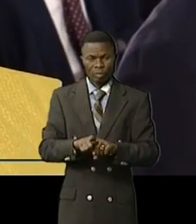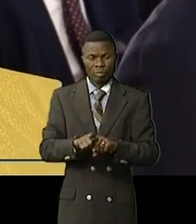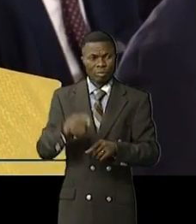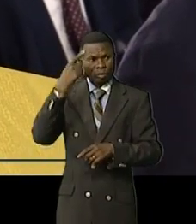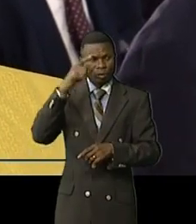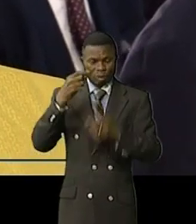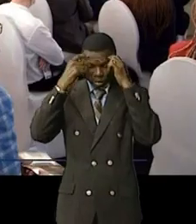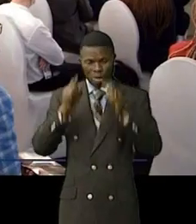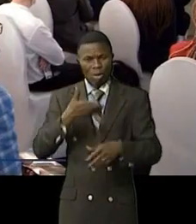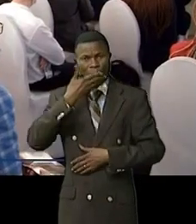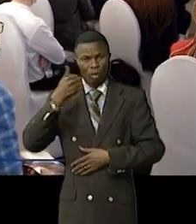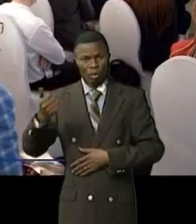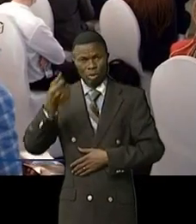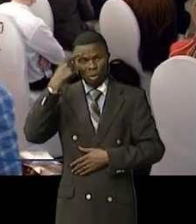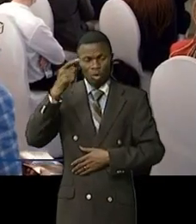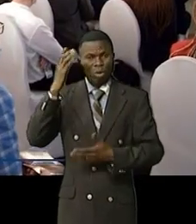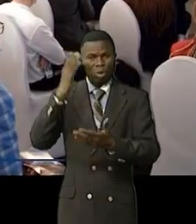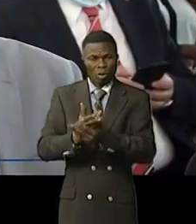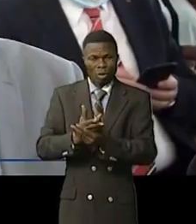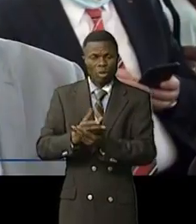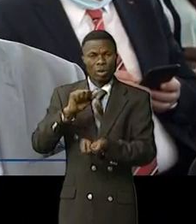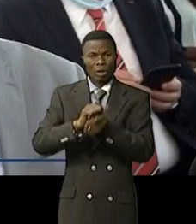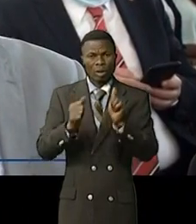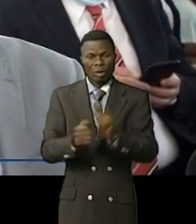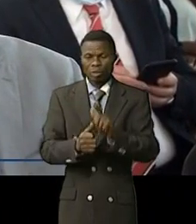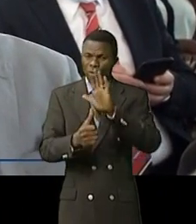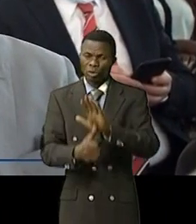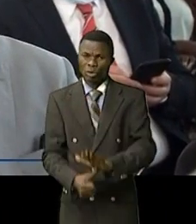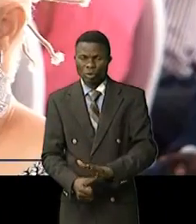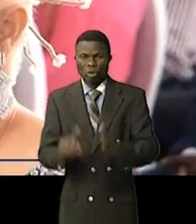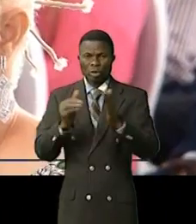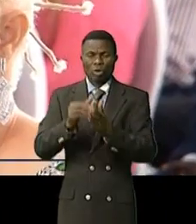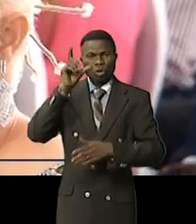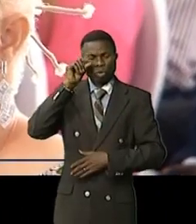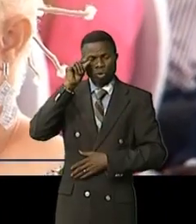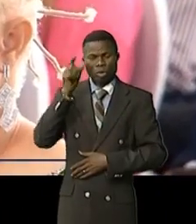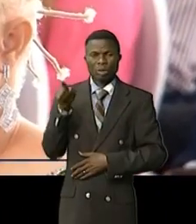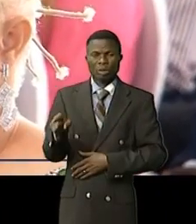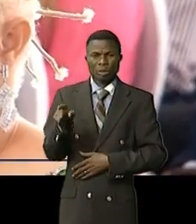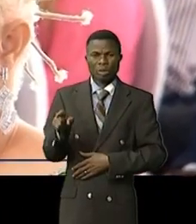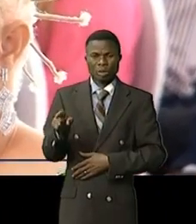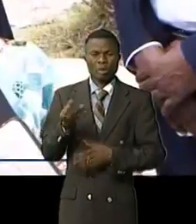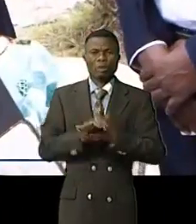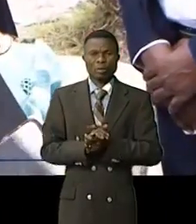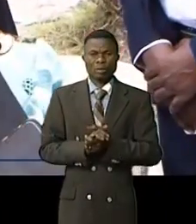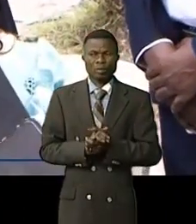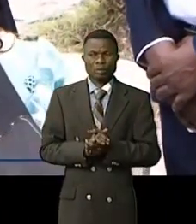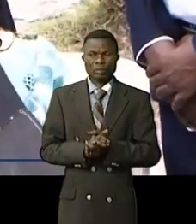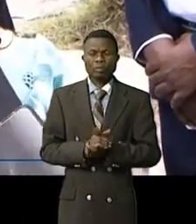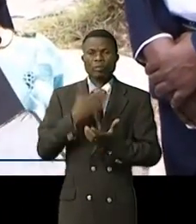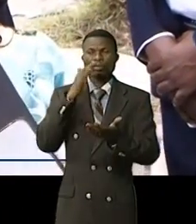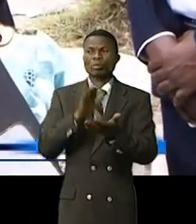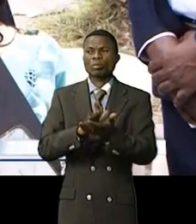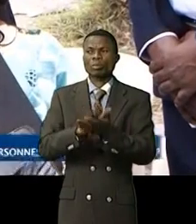des mesures urgentes pour combattre toute forme de discrimination basée sur la couleur. Féliciter